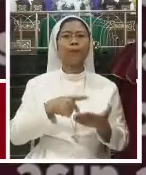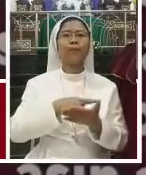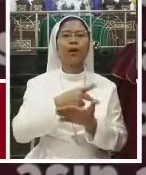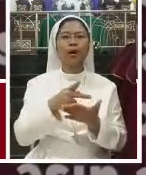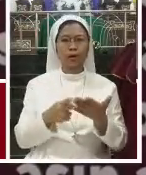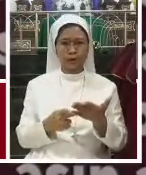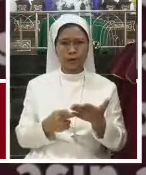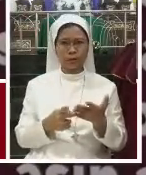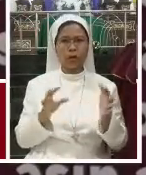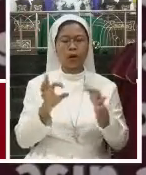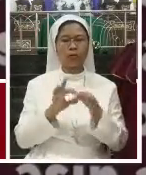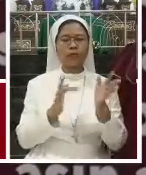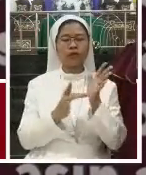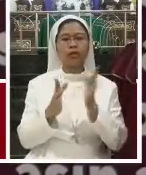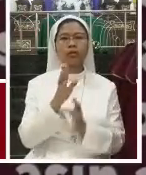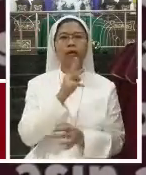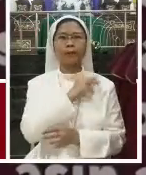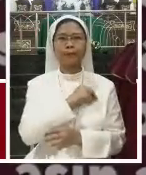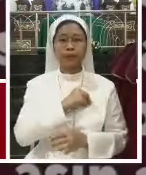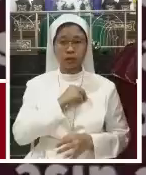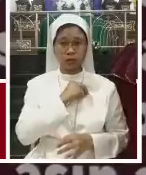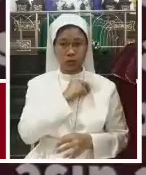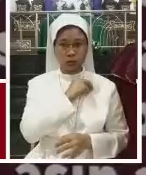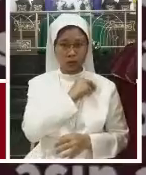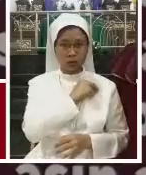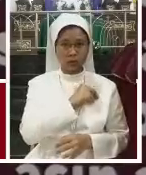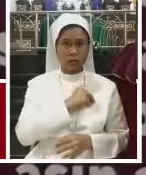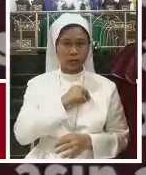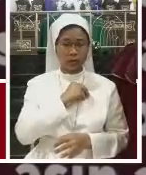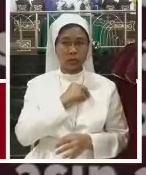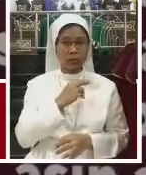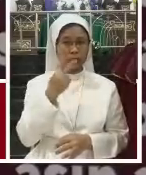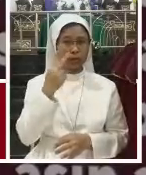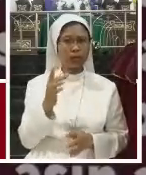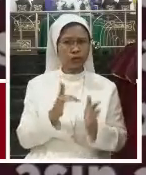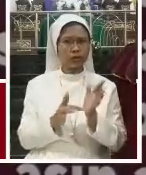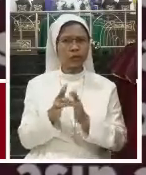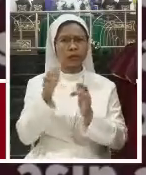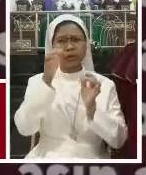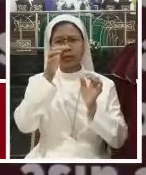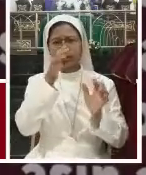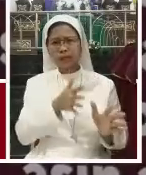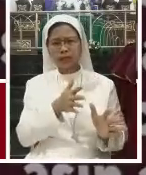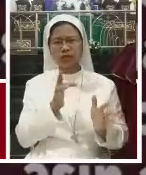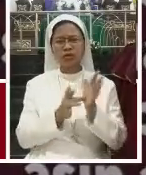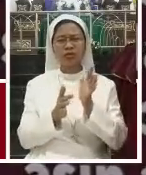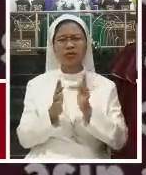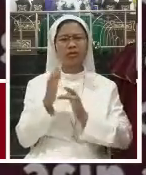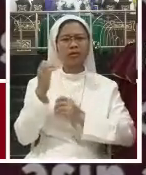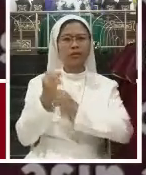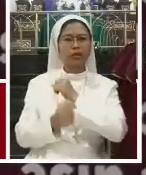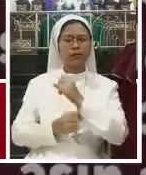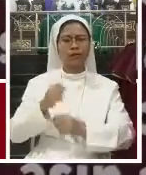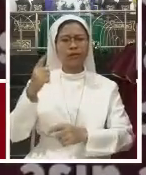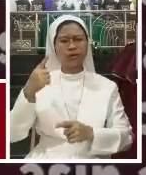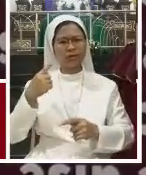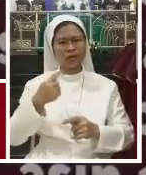sayang misyon. He was rejected, ostracized, jeered at